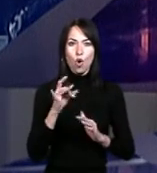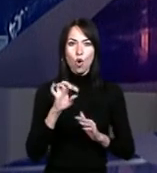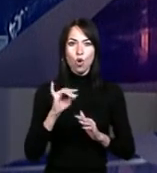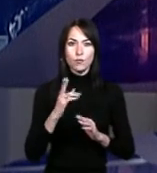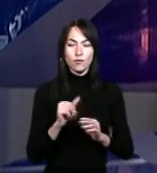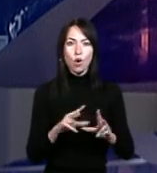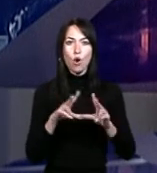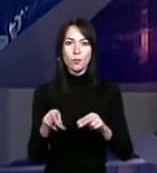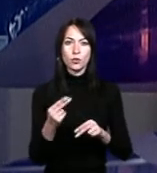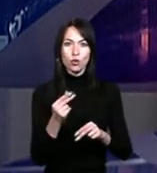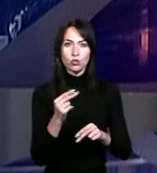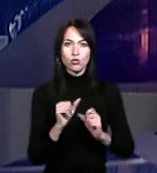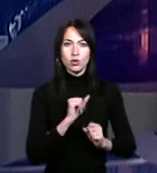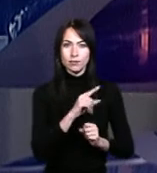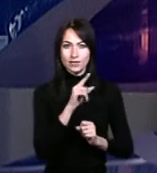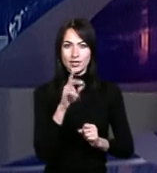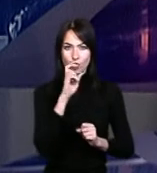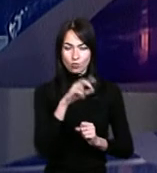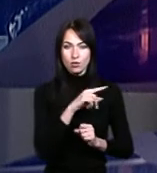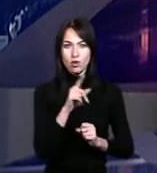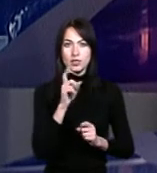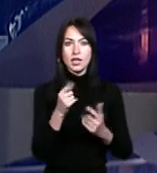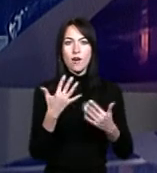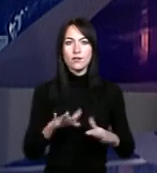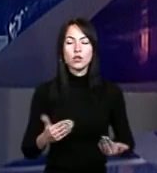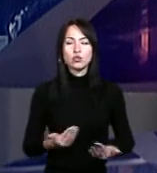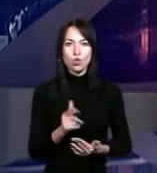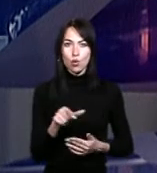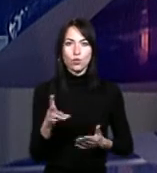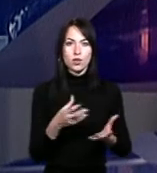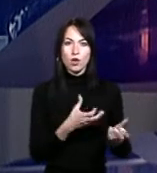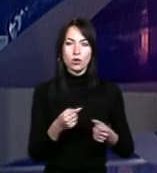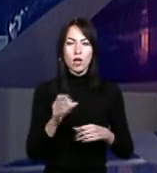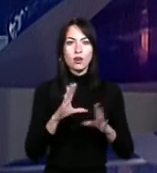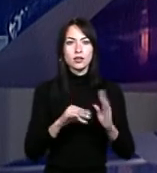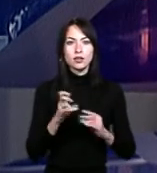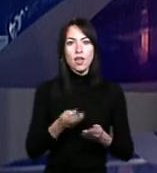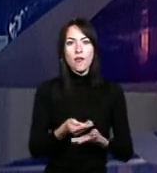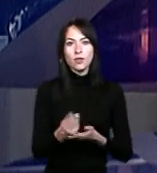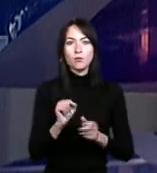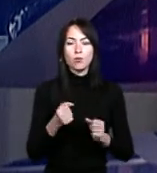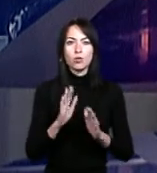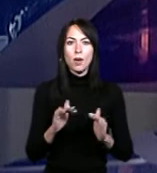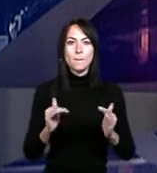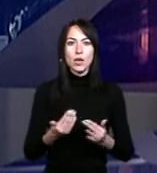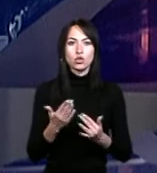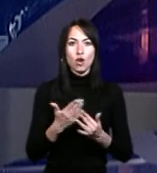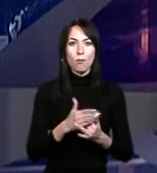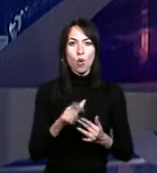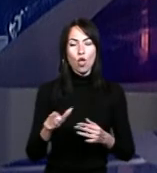грошей за втрачене житло люди ще не отримали. Зараз розраховувати на виплати можуть менше половини